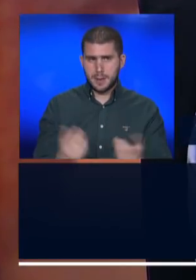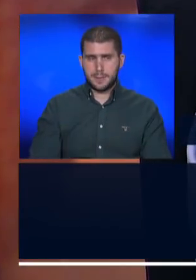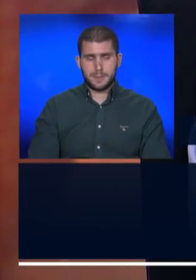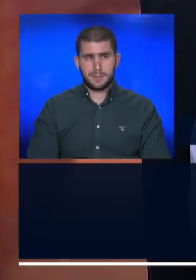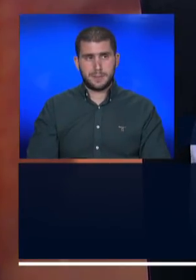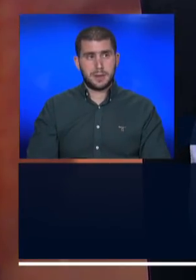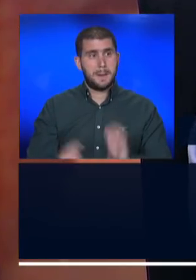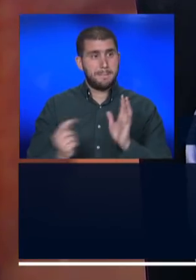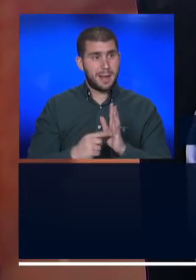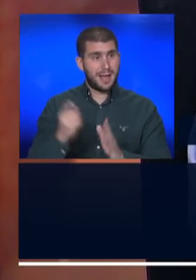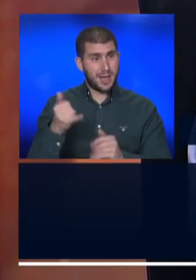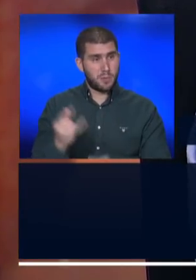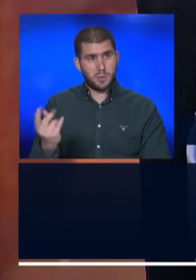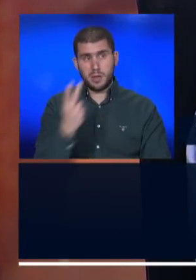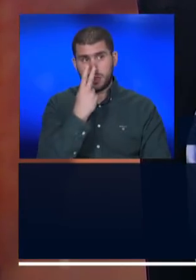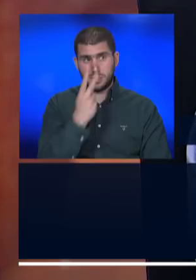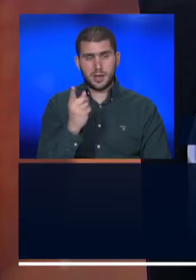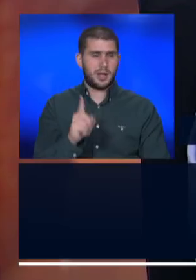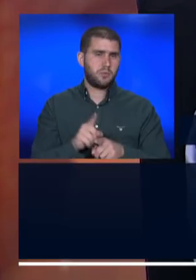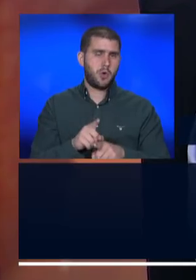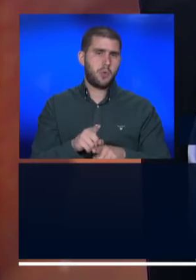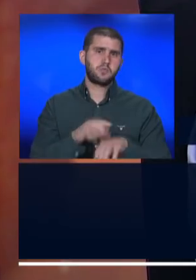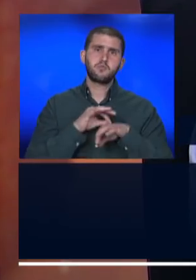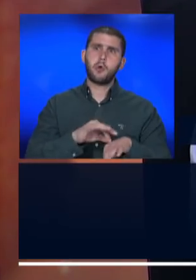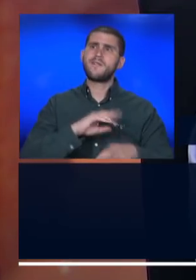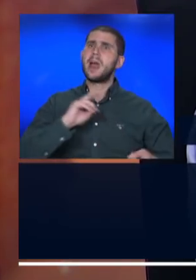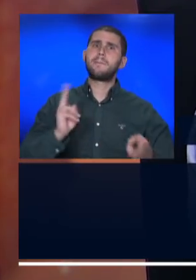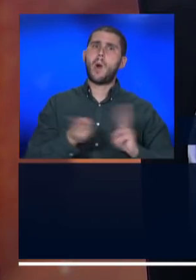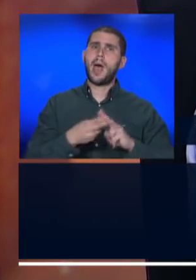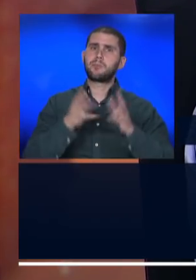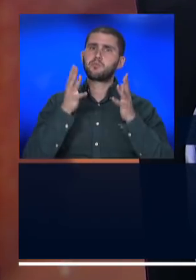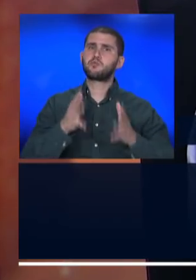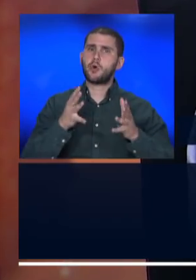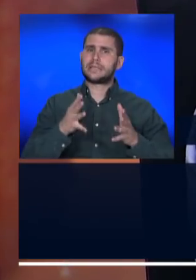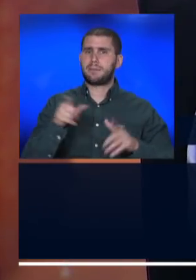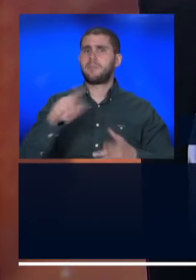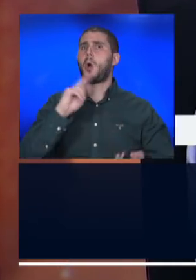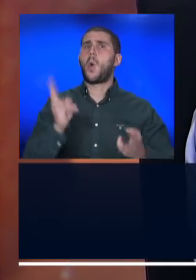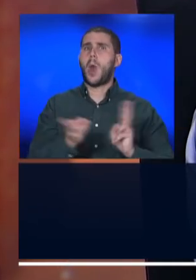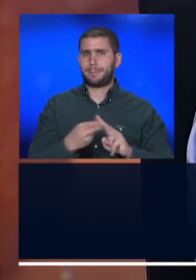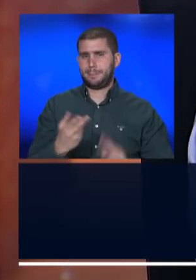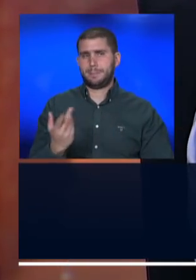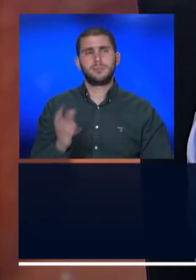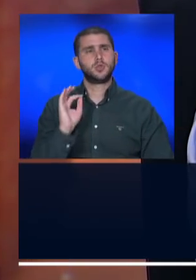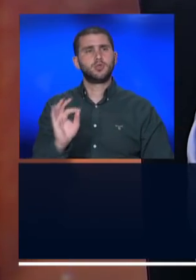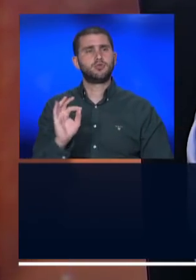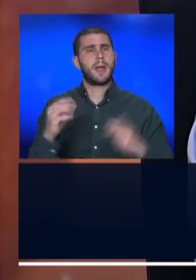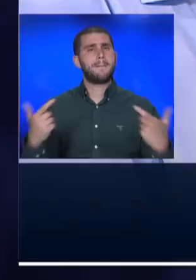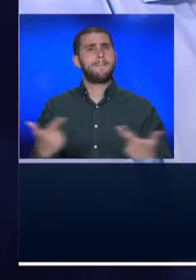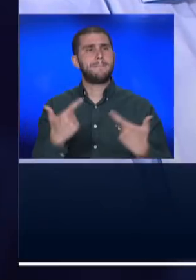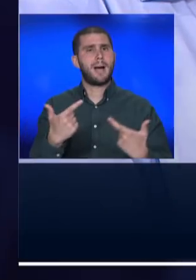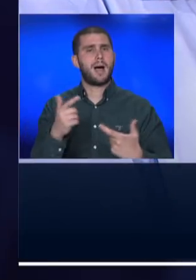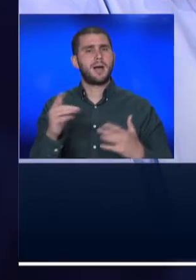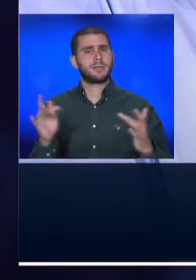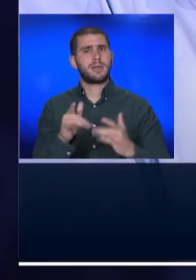נראה כמוביל בעולם המוסלמי בכלל בעולם של המערכה על ירושלים ועל הר